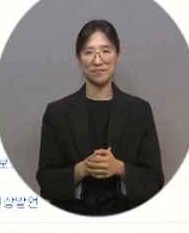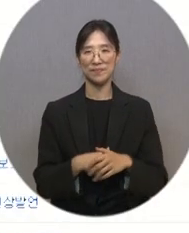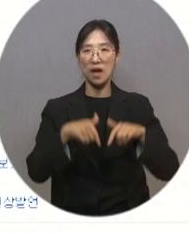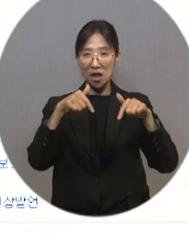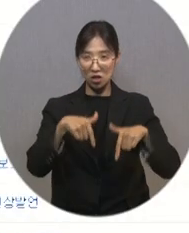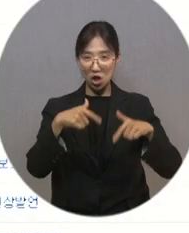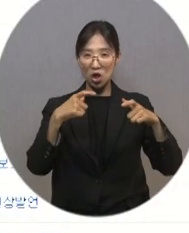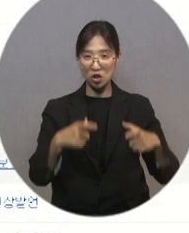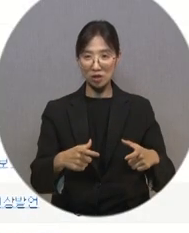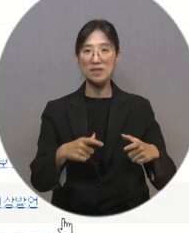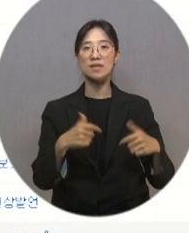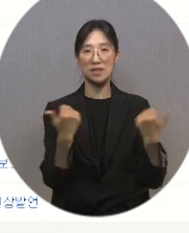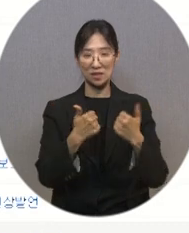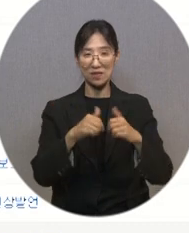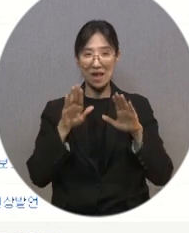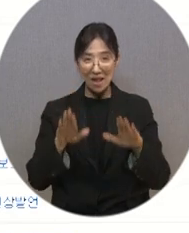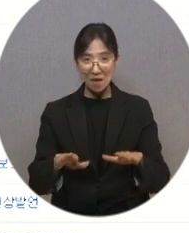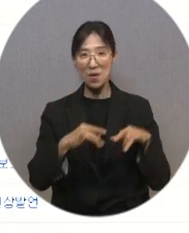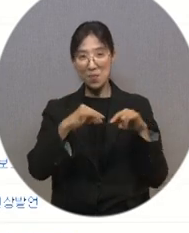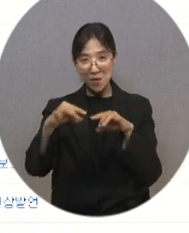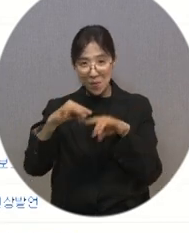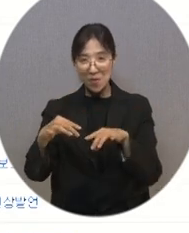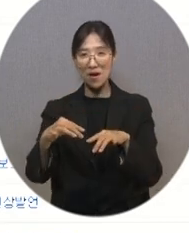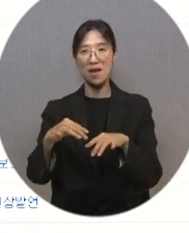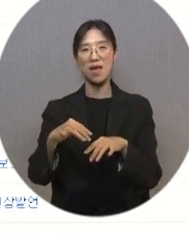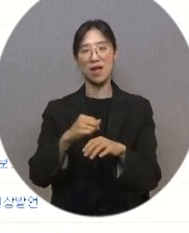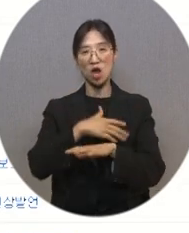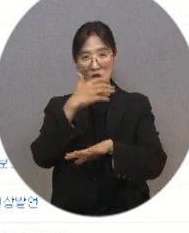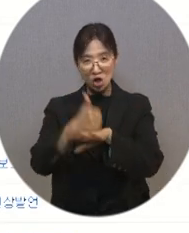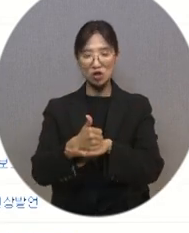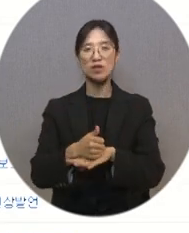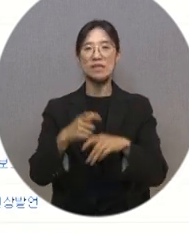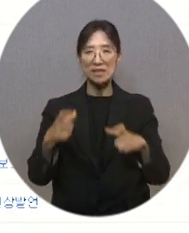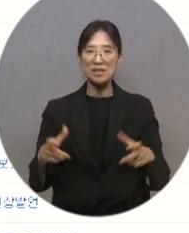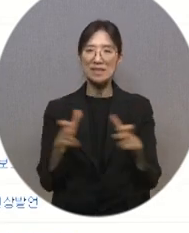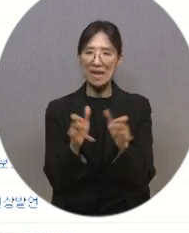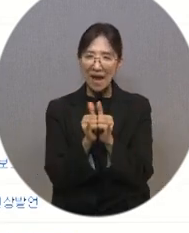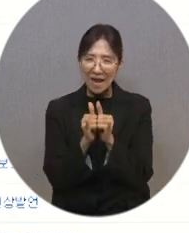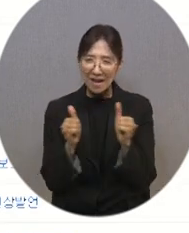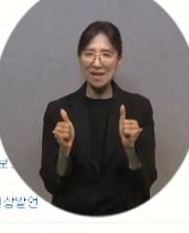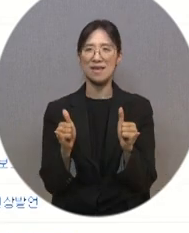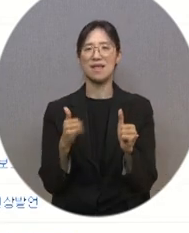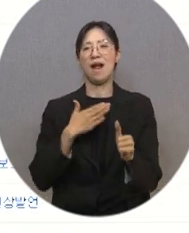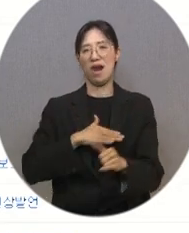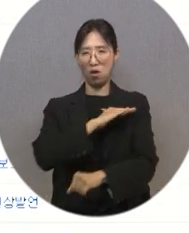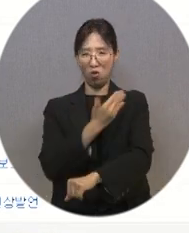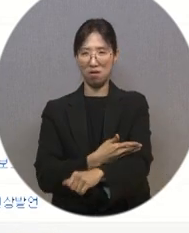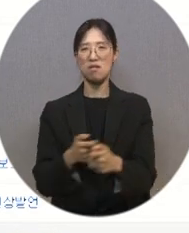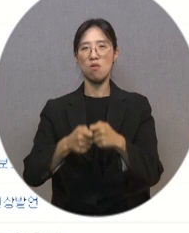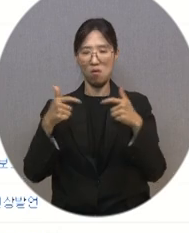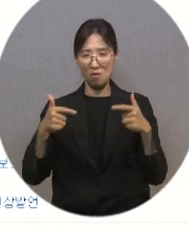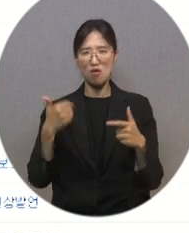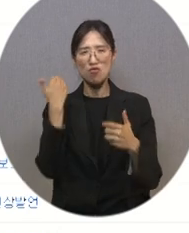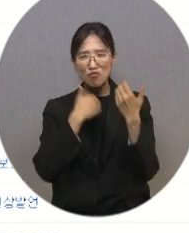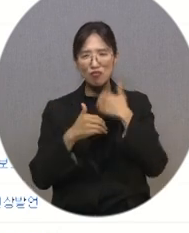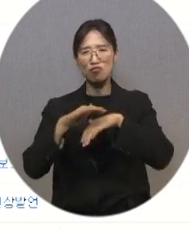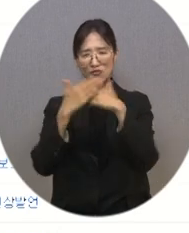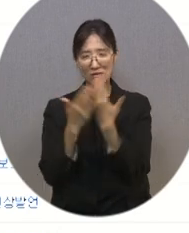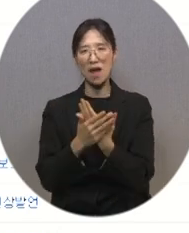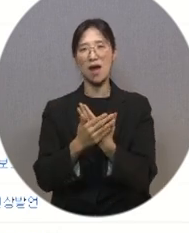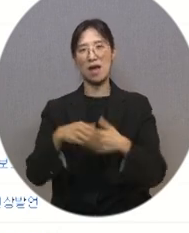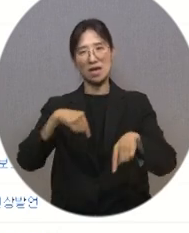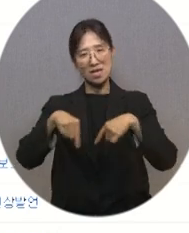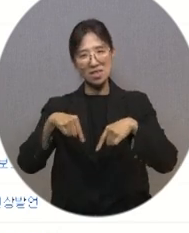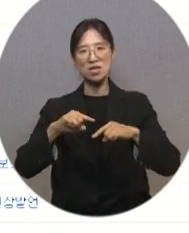서구의회는 이번 생중계 도입을 계기로 구민뿐만 아니라 지역 장애인들의 알 권리를 확대하고 누구나 의정활동에 참여할 수